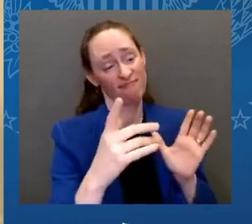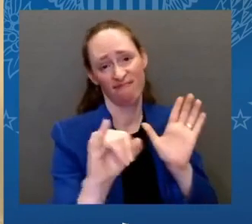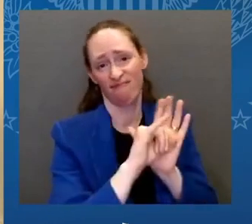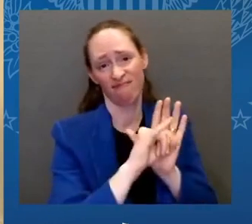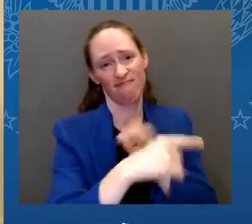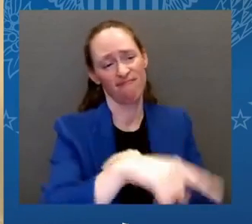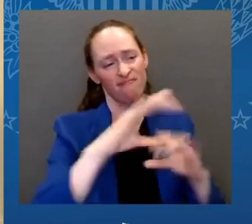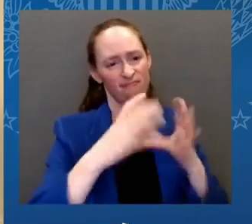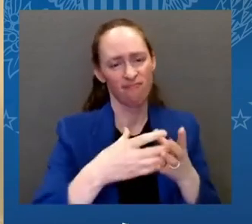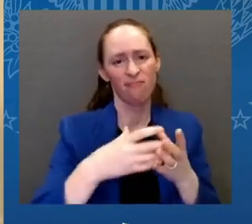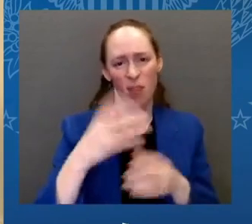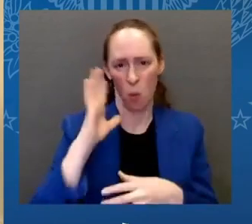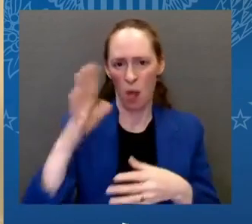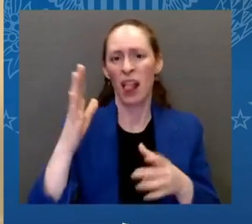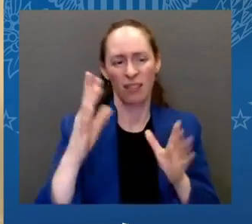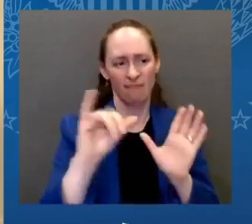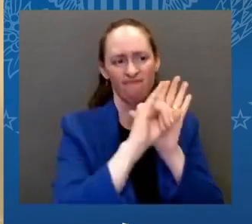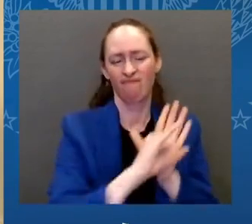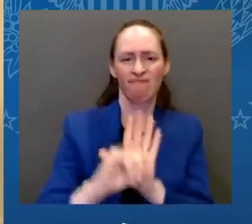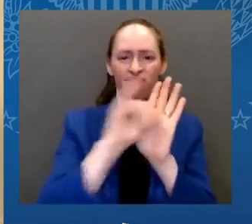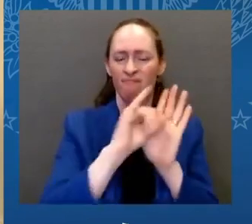злочинів. Сьогодні